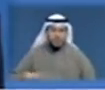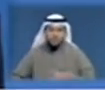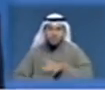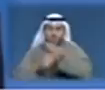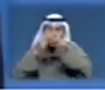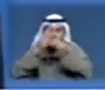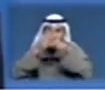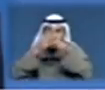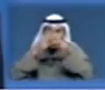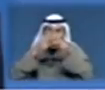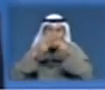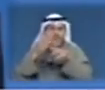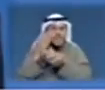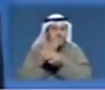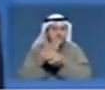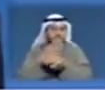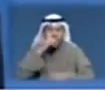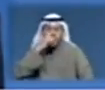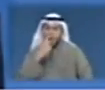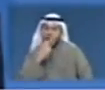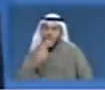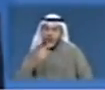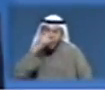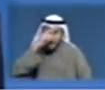الأمن الدولي قراره رقم